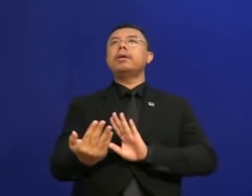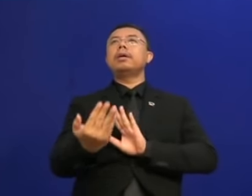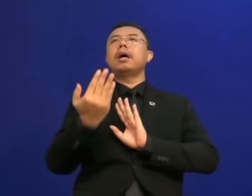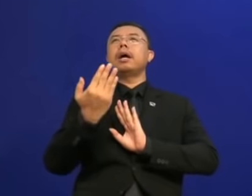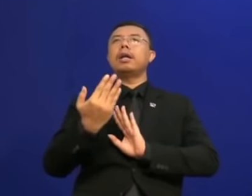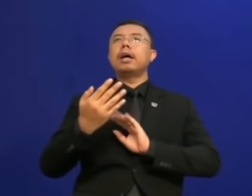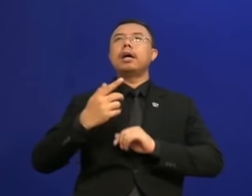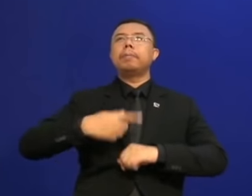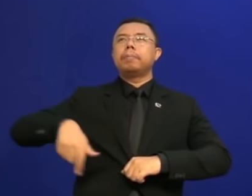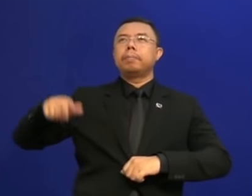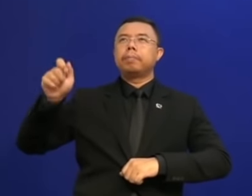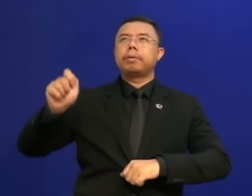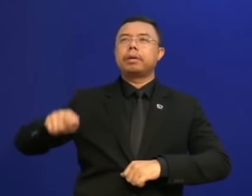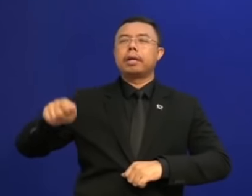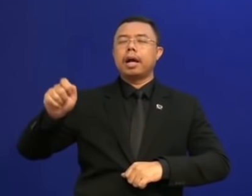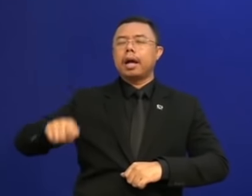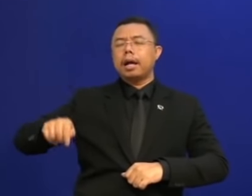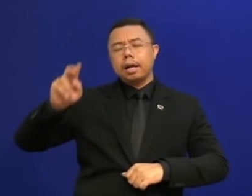sedia menghadap